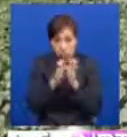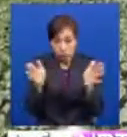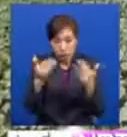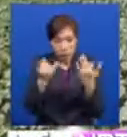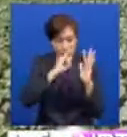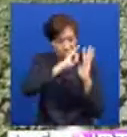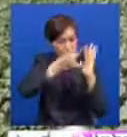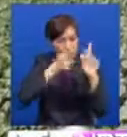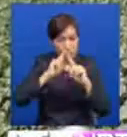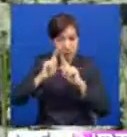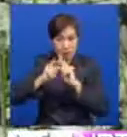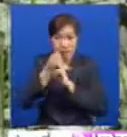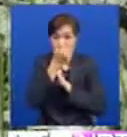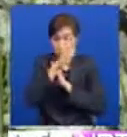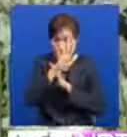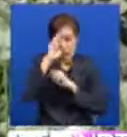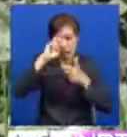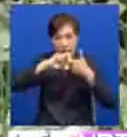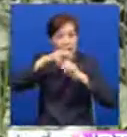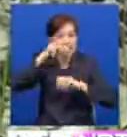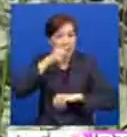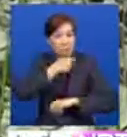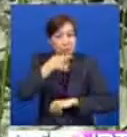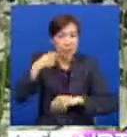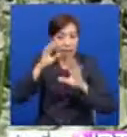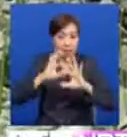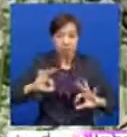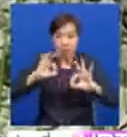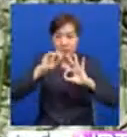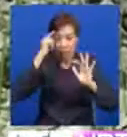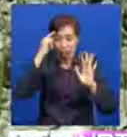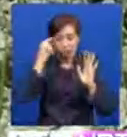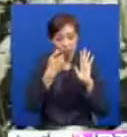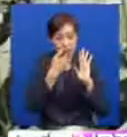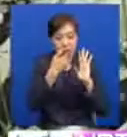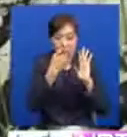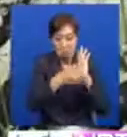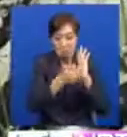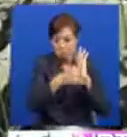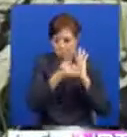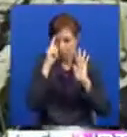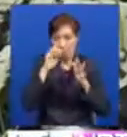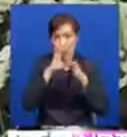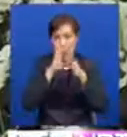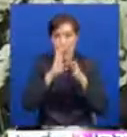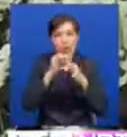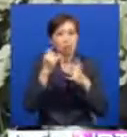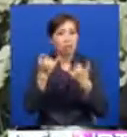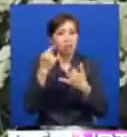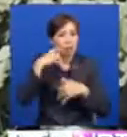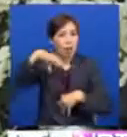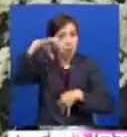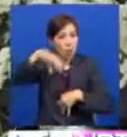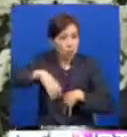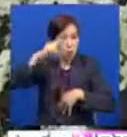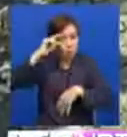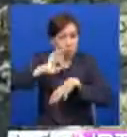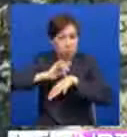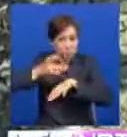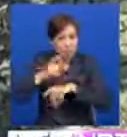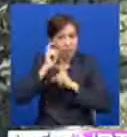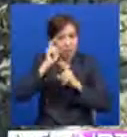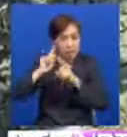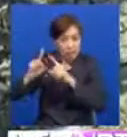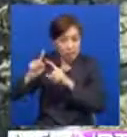15จังหวัดที่ประสบปัญหาภัยแล้งโดยเฉพาะในพื้นที่ภาคตะวันออกที่น่าเป็นห่วงซึ่งกรมป้องกันและบรรเทาสาธารณภัย